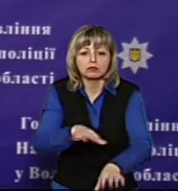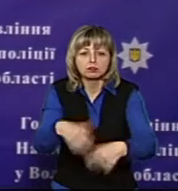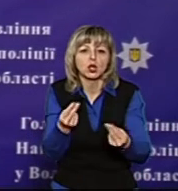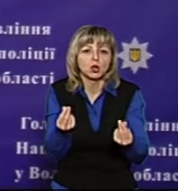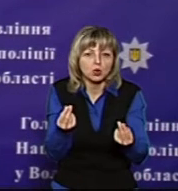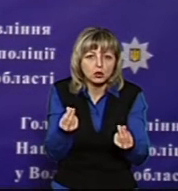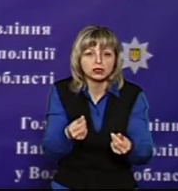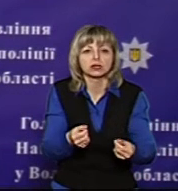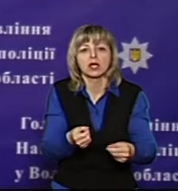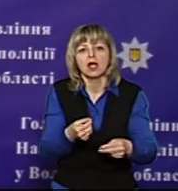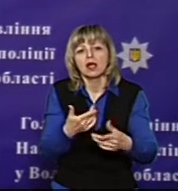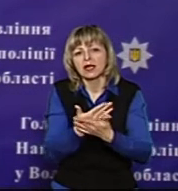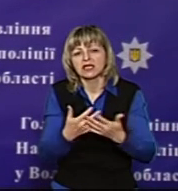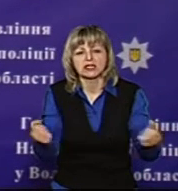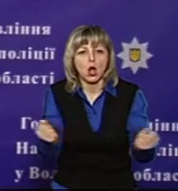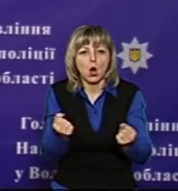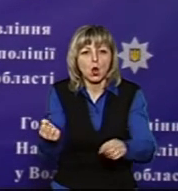кошти, холодна зброя,